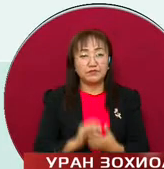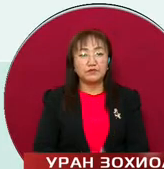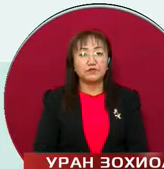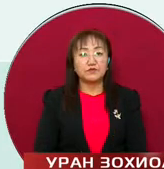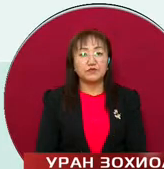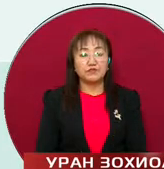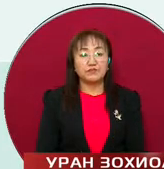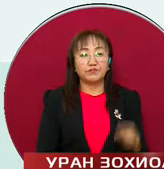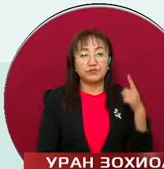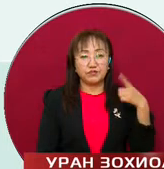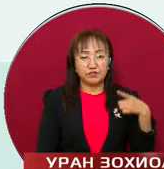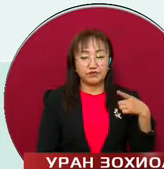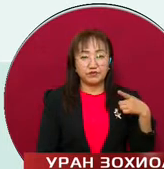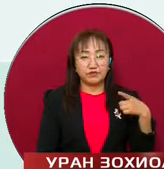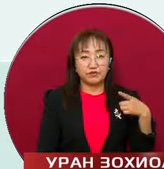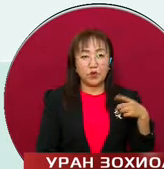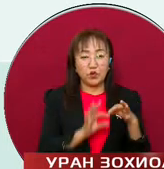За нэг төгөлбөр.